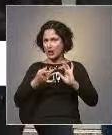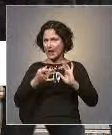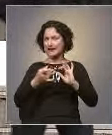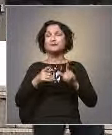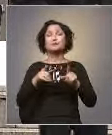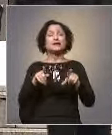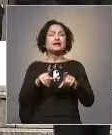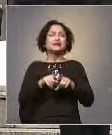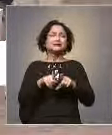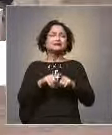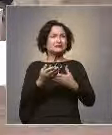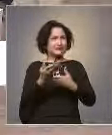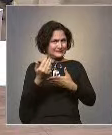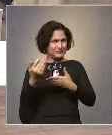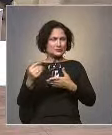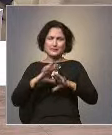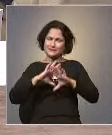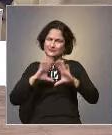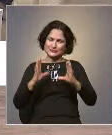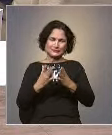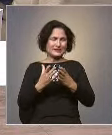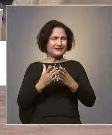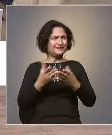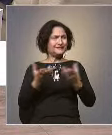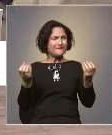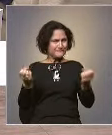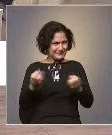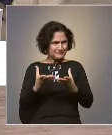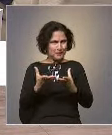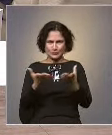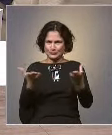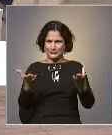университета. Вече всички използваме и тези възможности. Да.